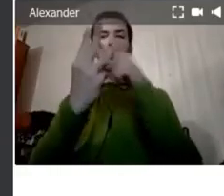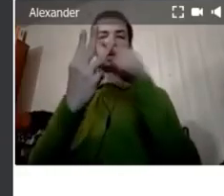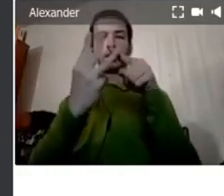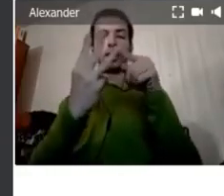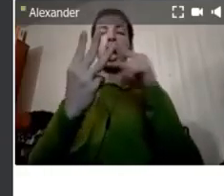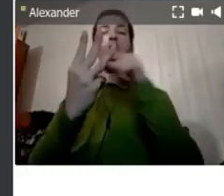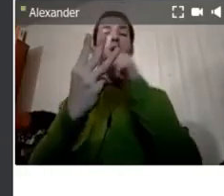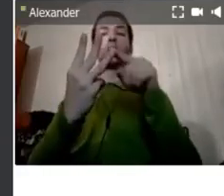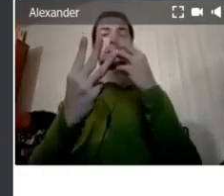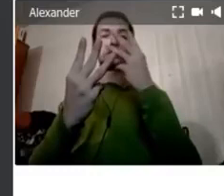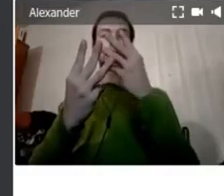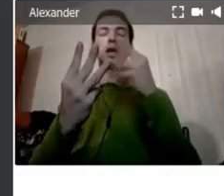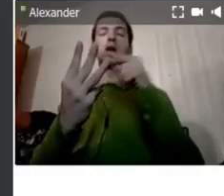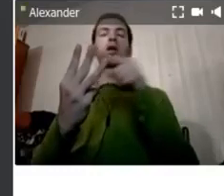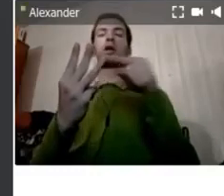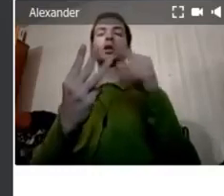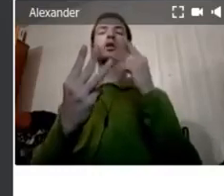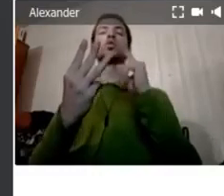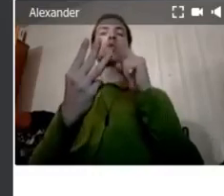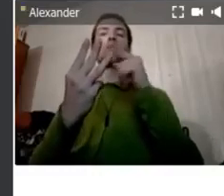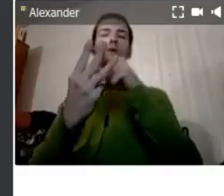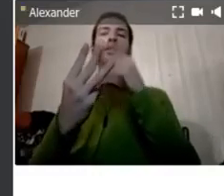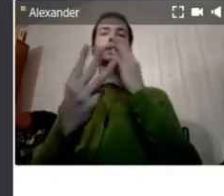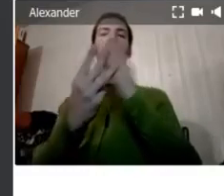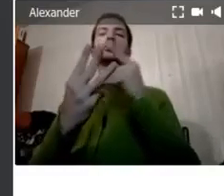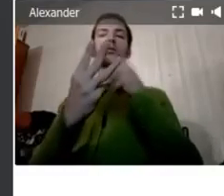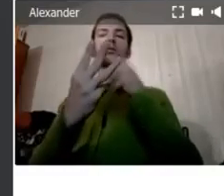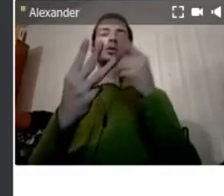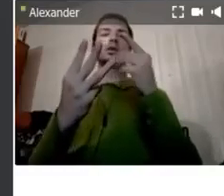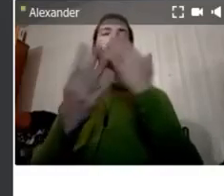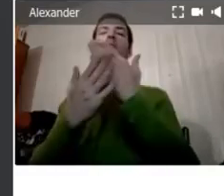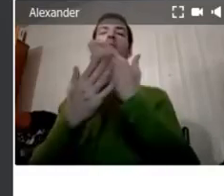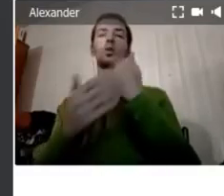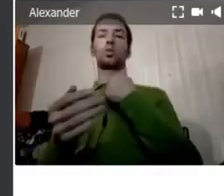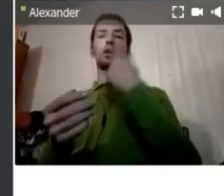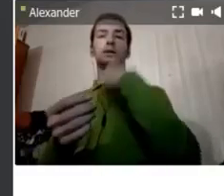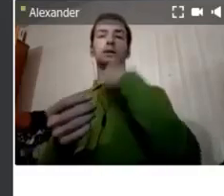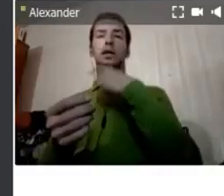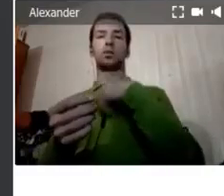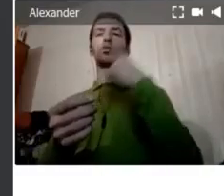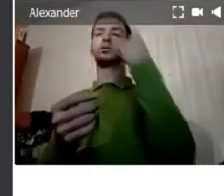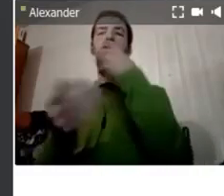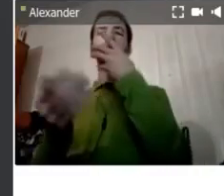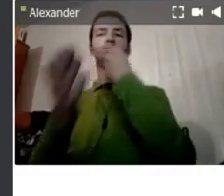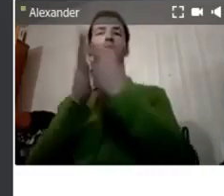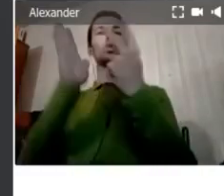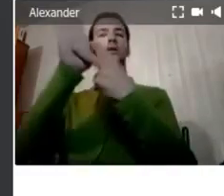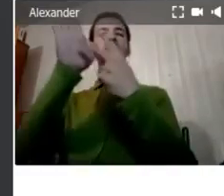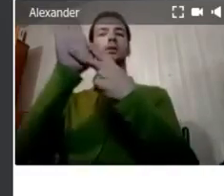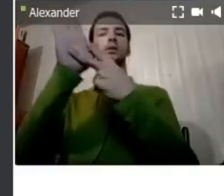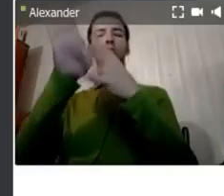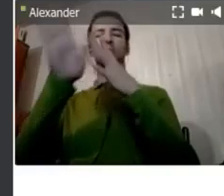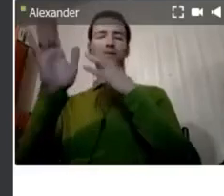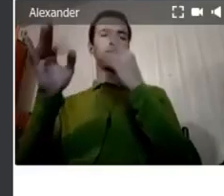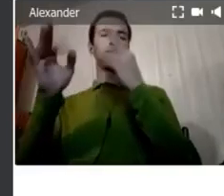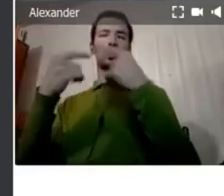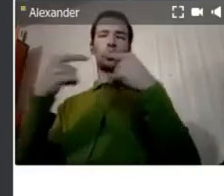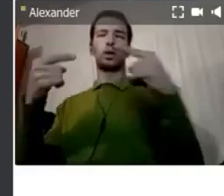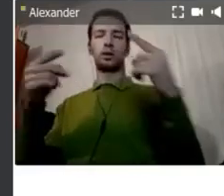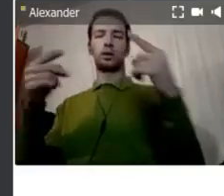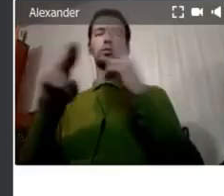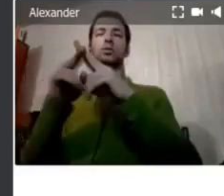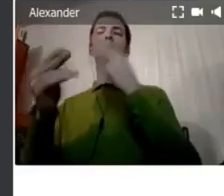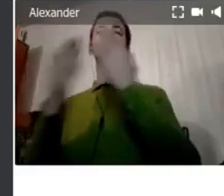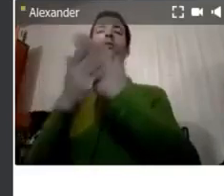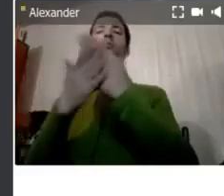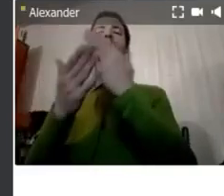так, в совокупности первая ваша задача, чтобы в структуре у вас было всего от 6 до 8